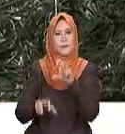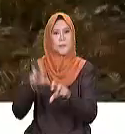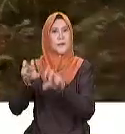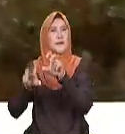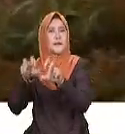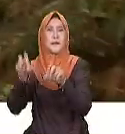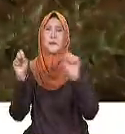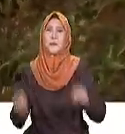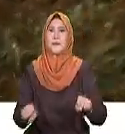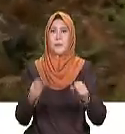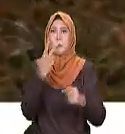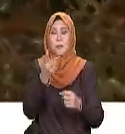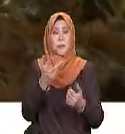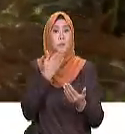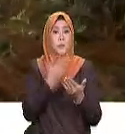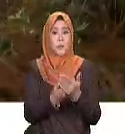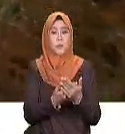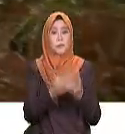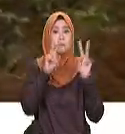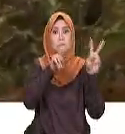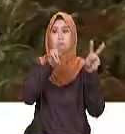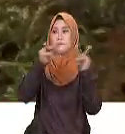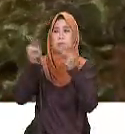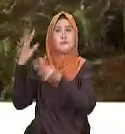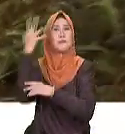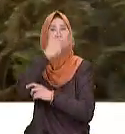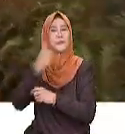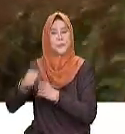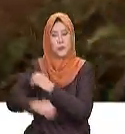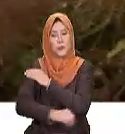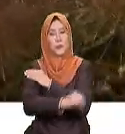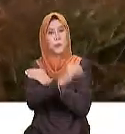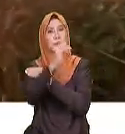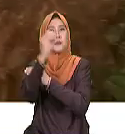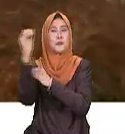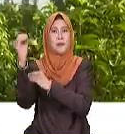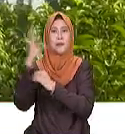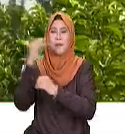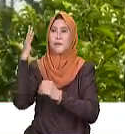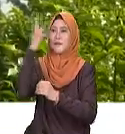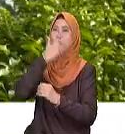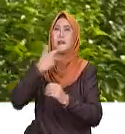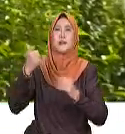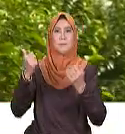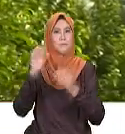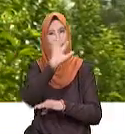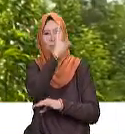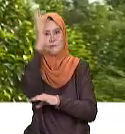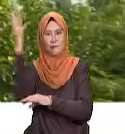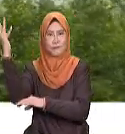memberi hasil lumayan kerana pemandangan indah matahari terbit beserta keindahan semula